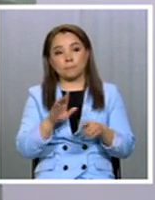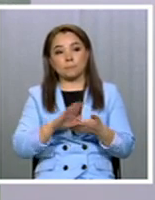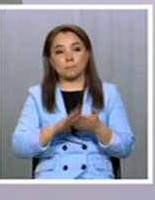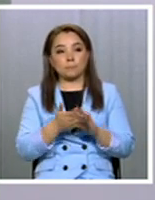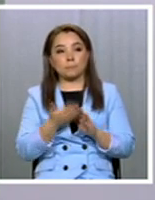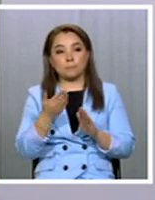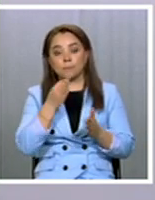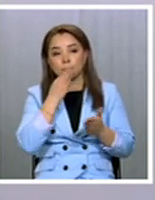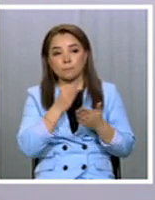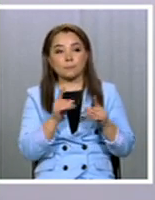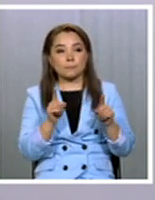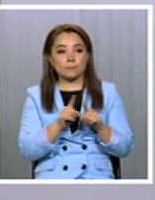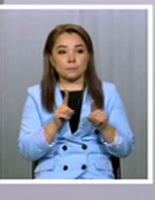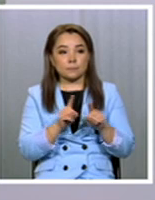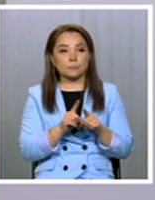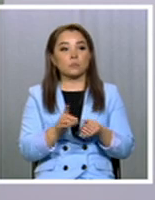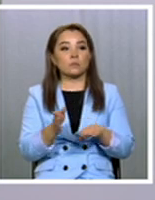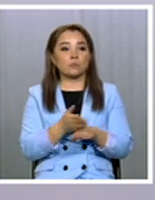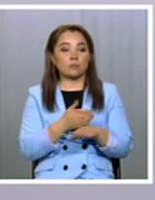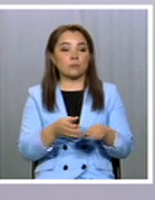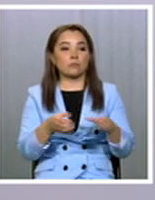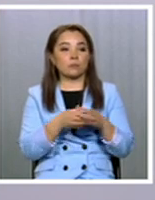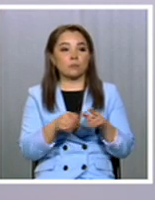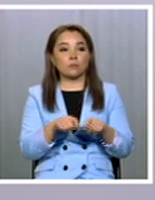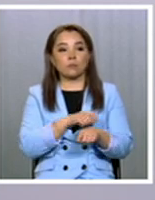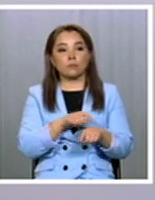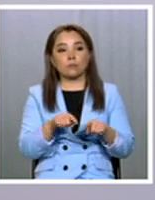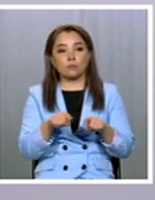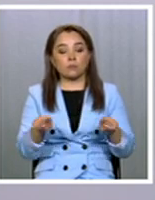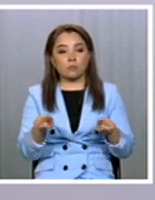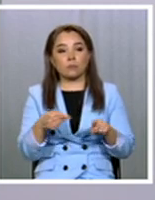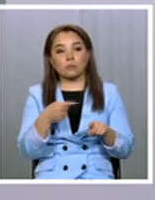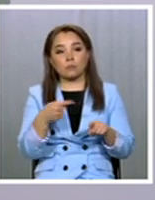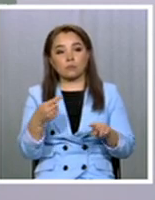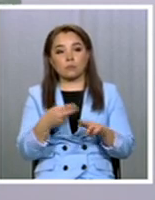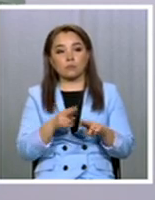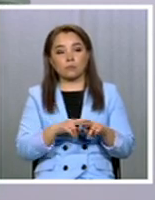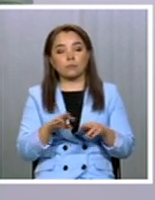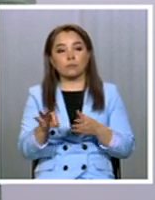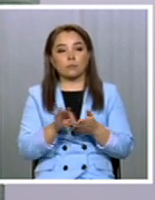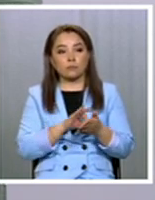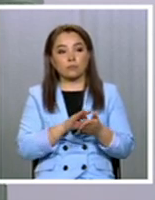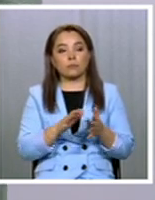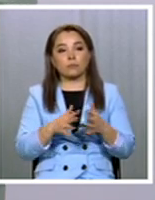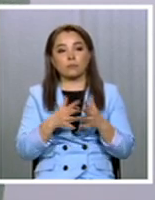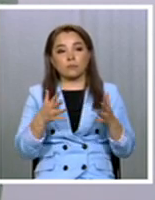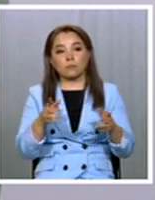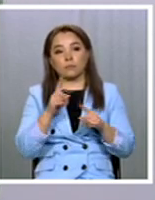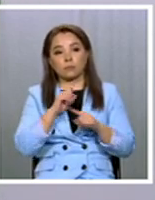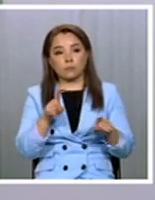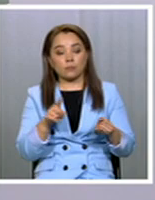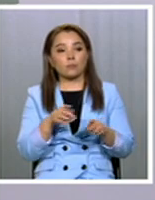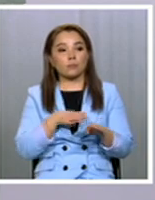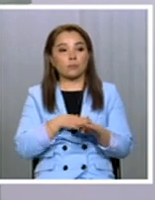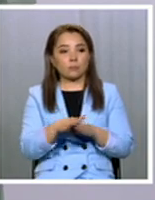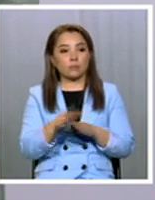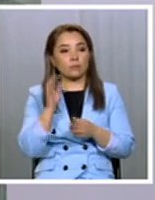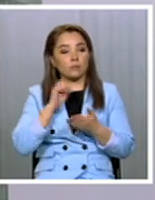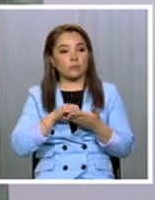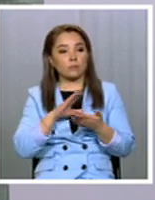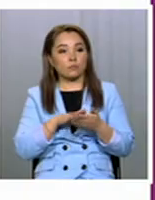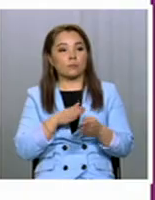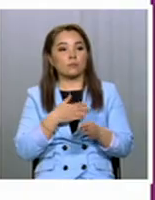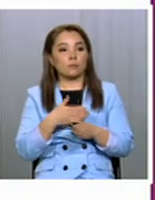жағдайда, онда бөліктердің ұзындығы айырмашылығын бірден артық болмайтын бүтін бөліктерге бөлуіміз